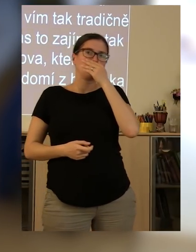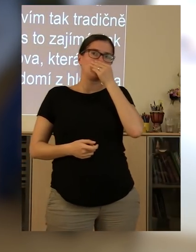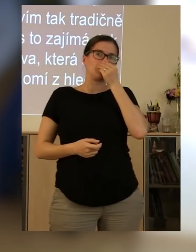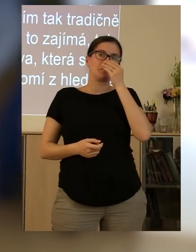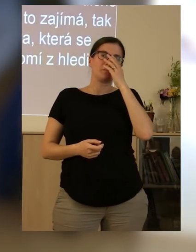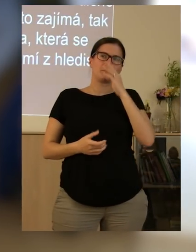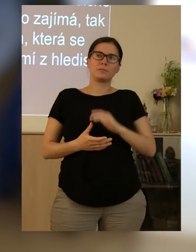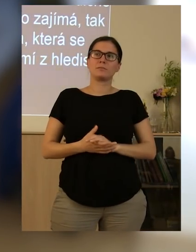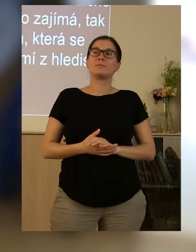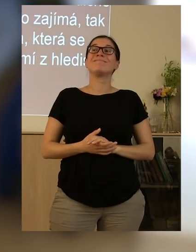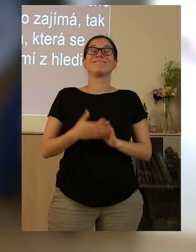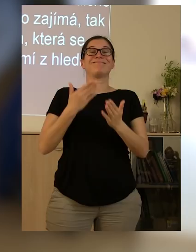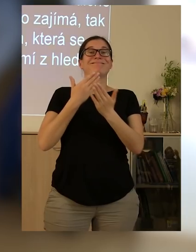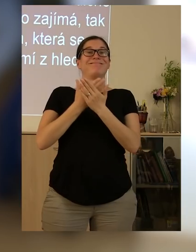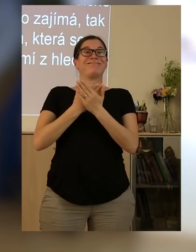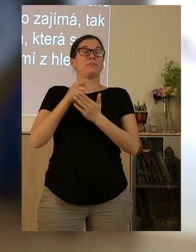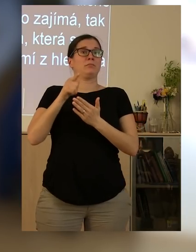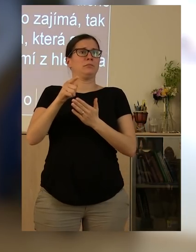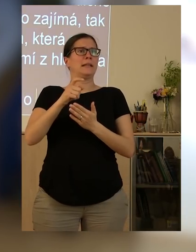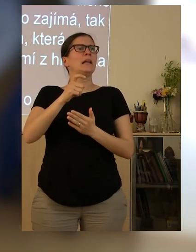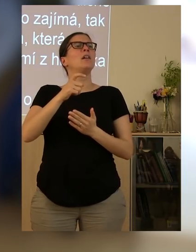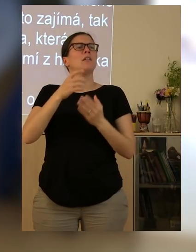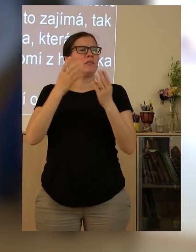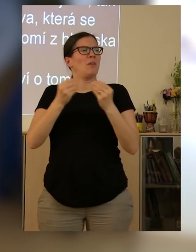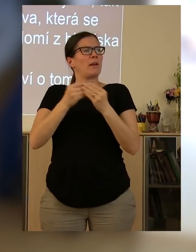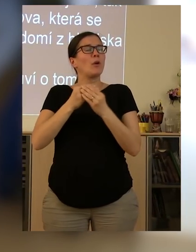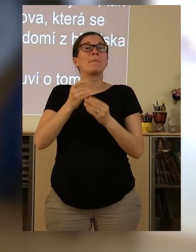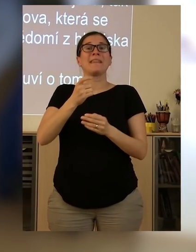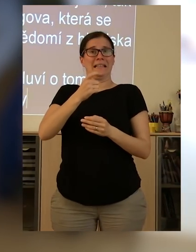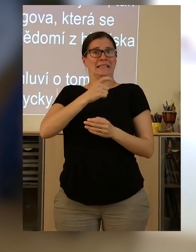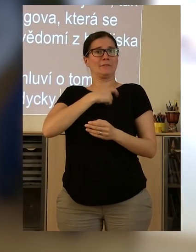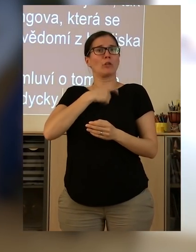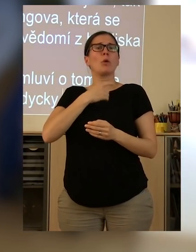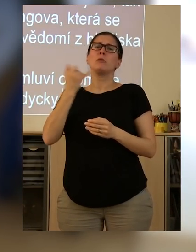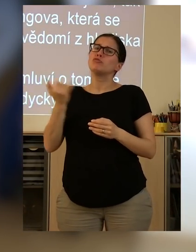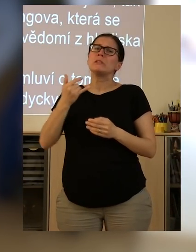A tam se přímo mluví o tom, že svědomí bylo vždycky vnímáno jako hlas Boží.